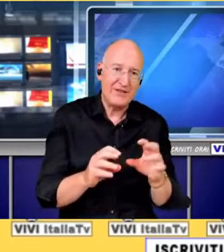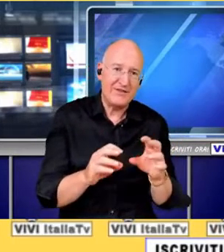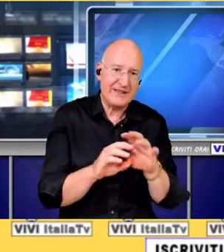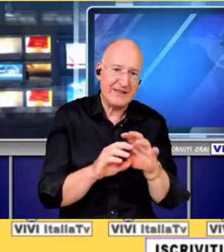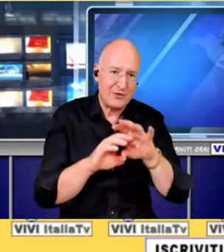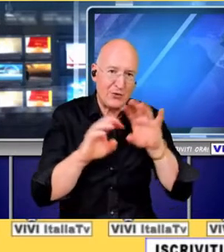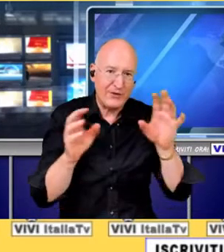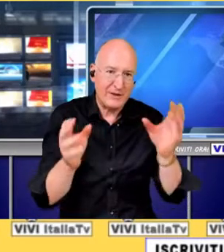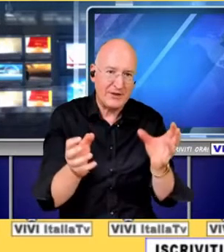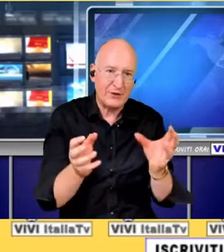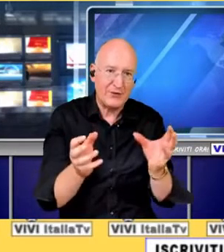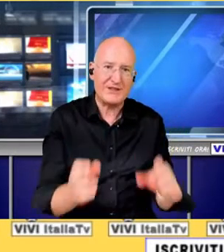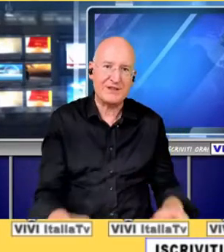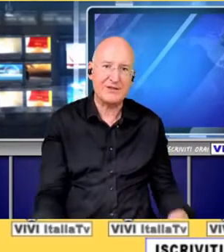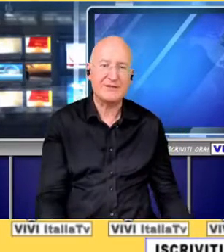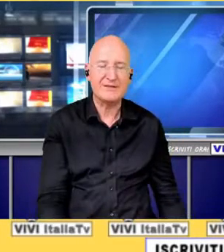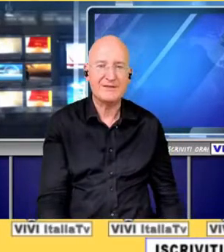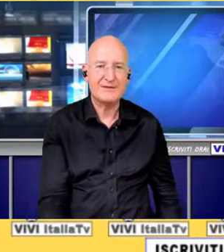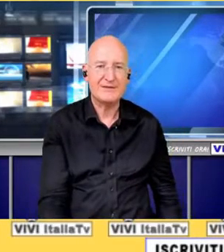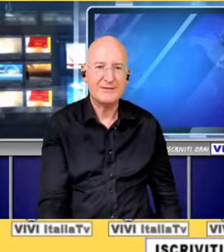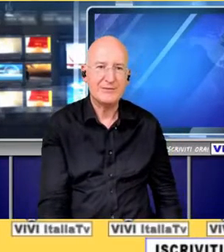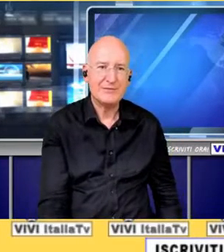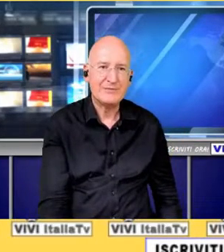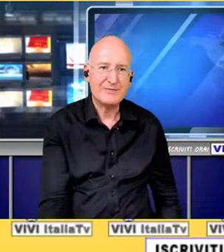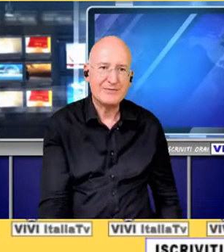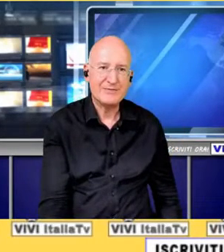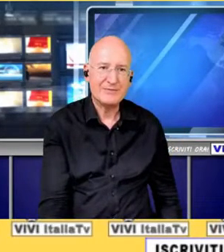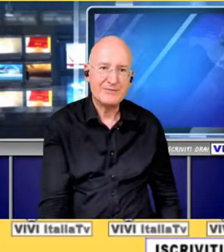magnetico, invece che essere un confinamento fisico.